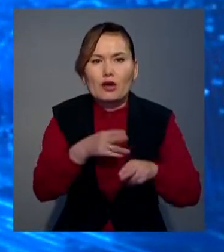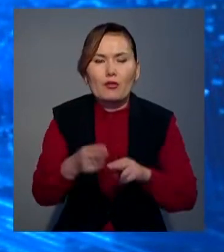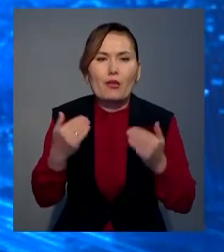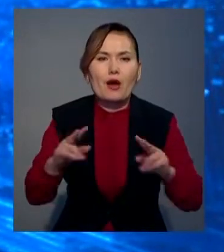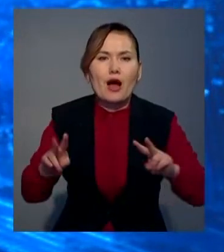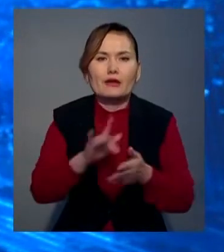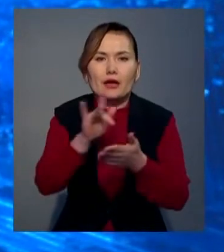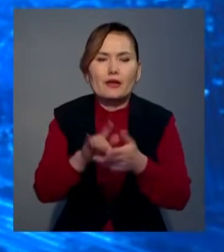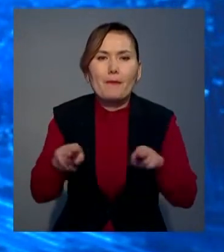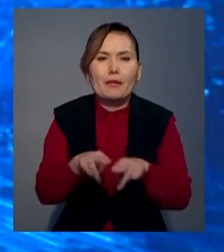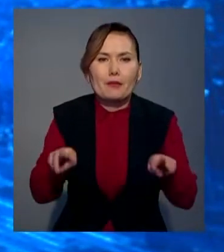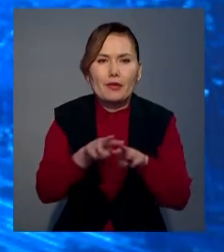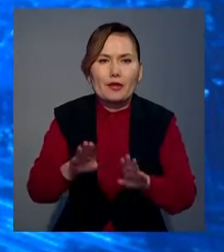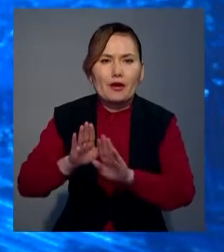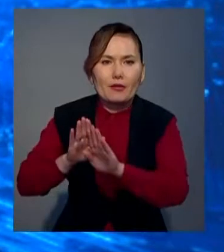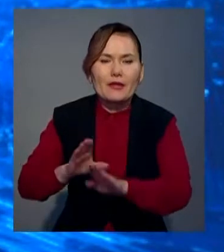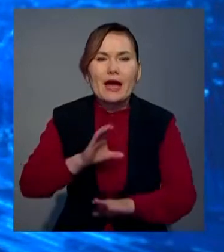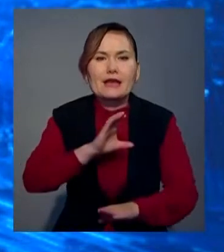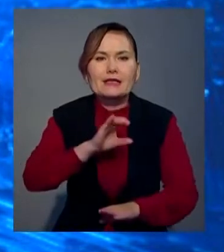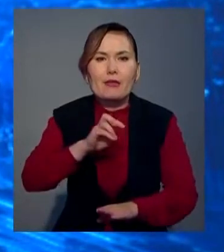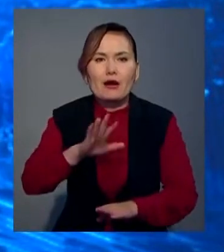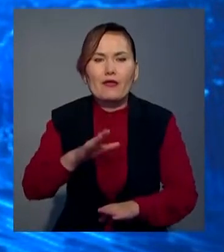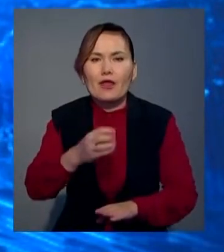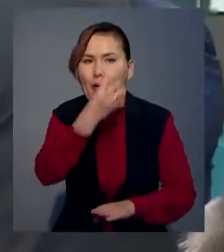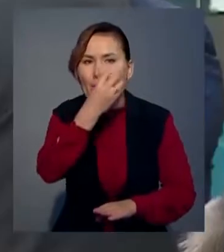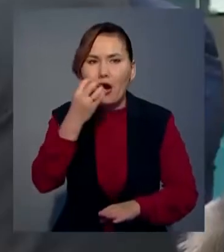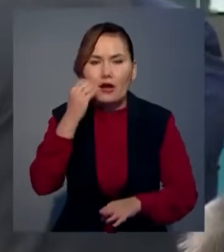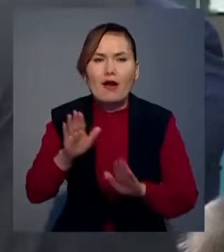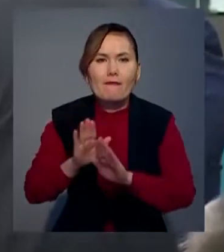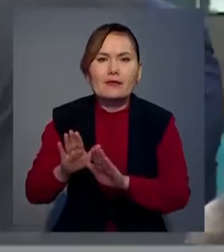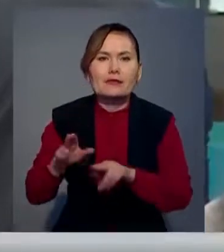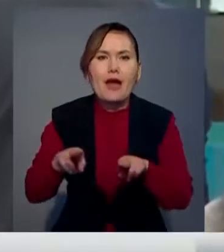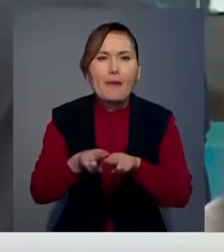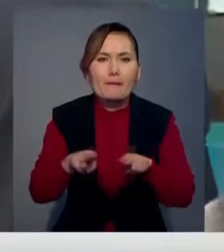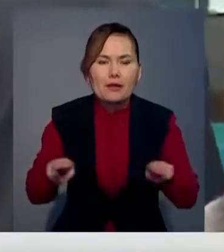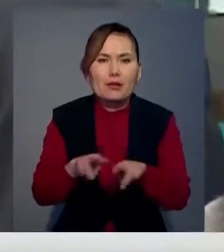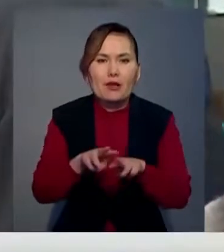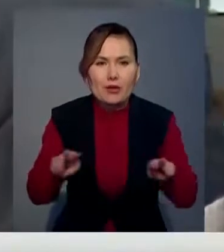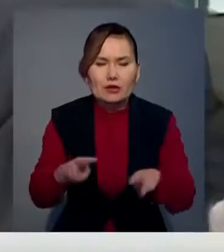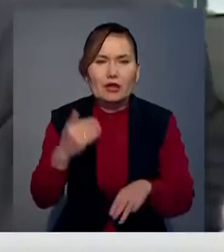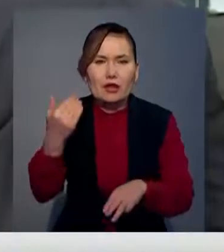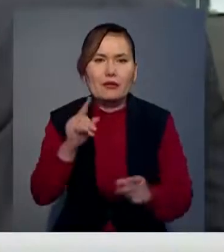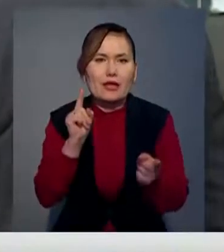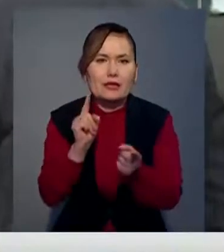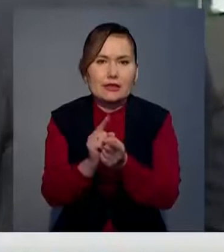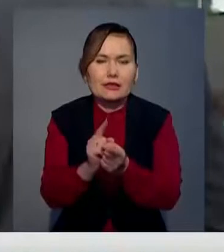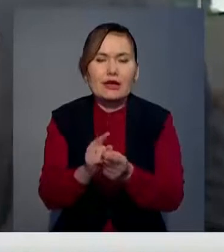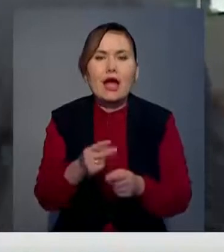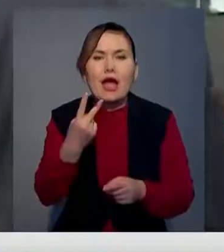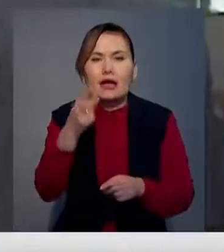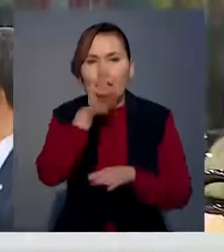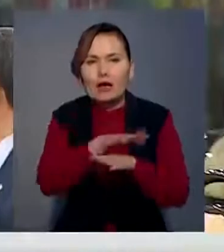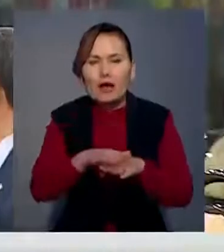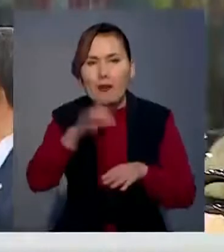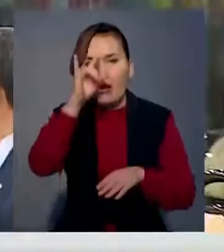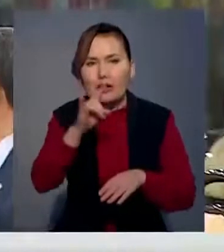елордада премьер-министрдің орынбасары Бердібек Сапарбаев пен Монголияның вице-премьері Ользи Сайхана Энхтувшин кездесті. Екі ел